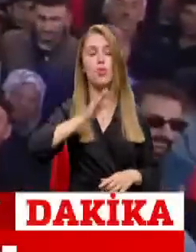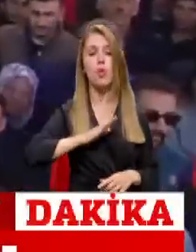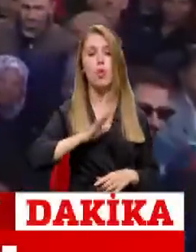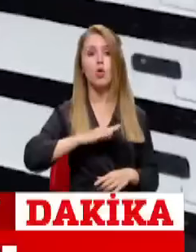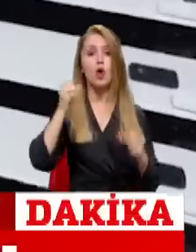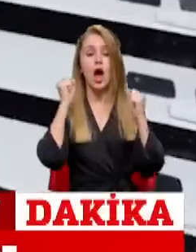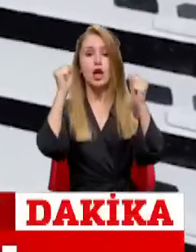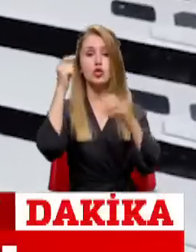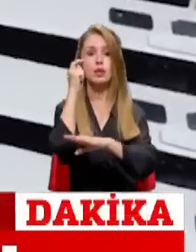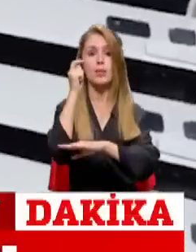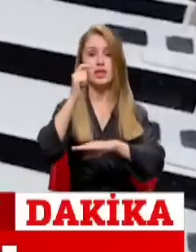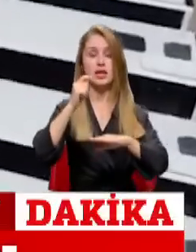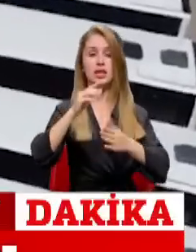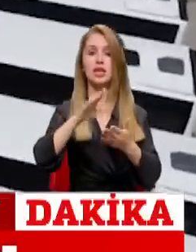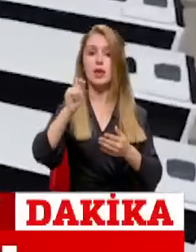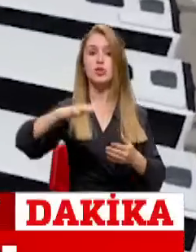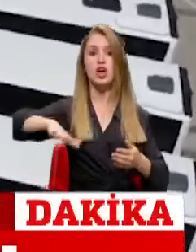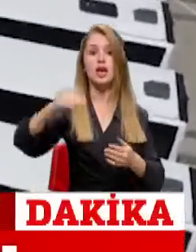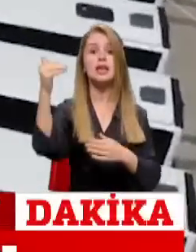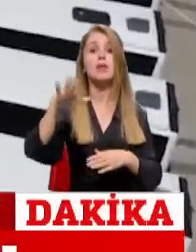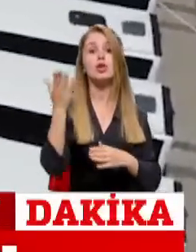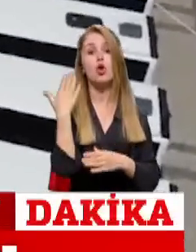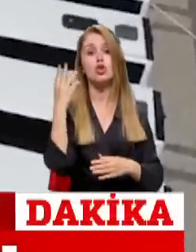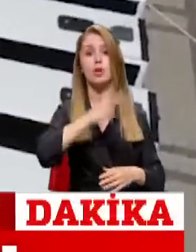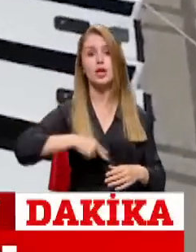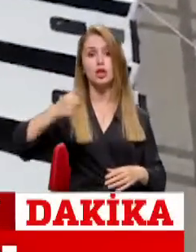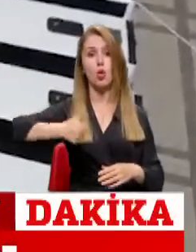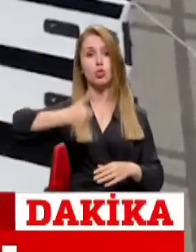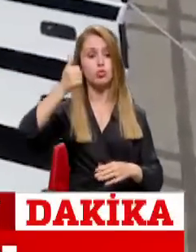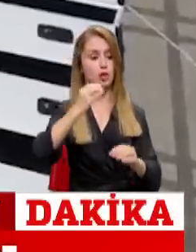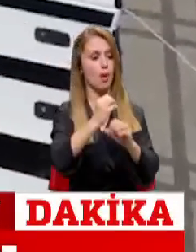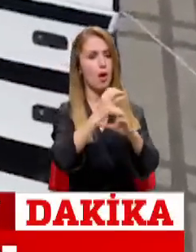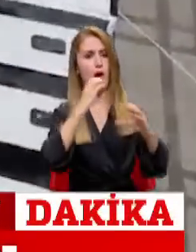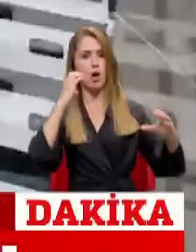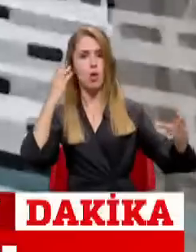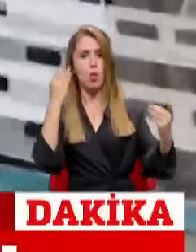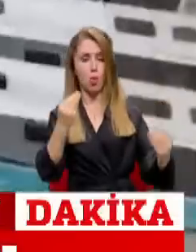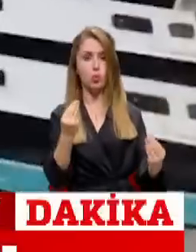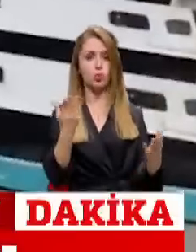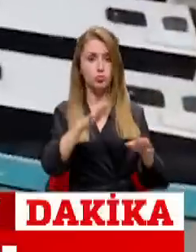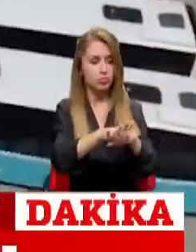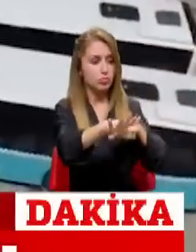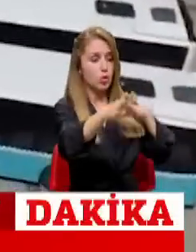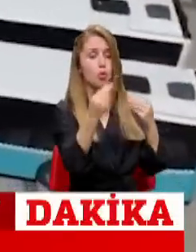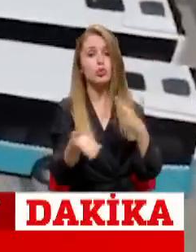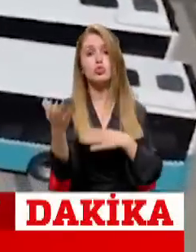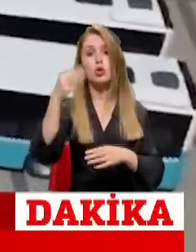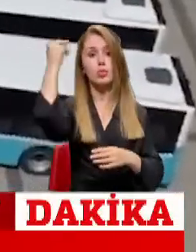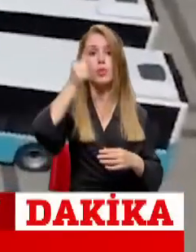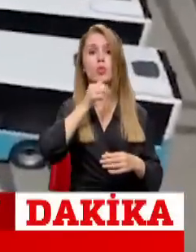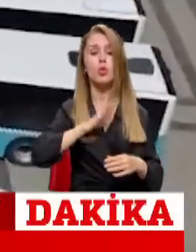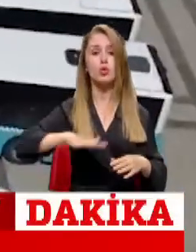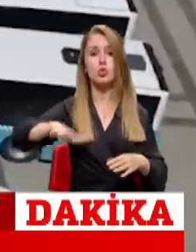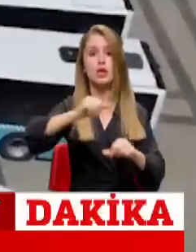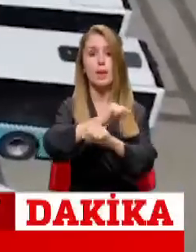henüz Erzurum'da miting düzenleyeceği meydana gelmeden önce belediye otobüsleri sıra sıra park edildi meydana. Ardından İmamoğlu sosyal